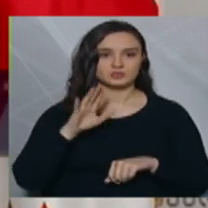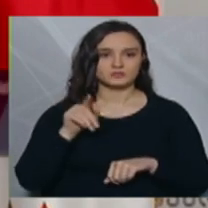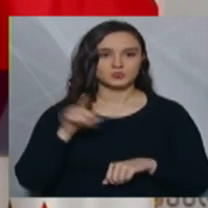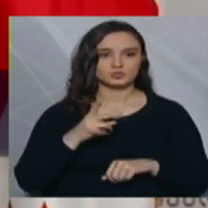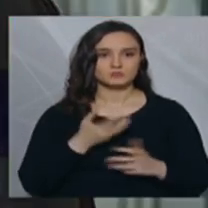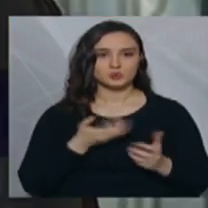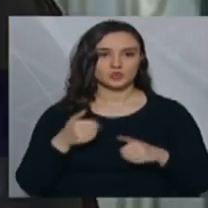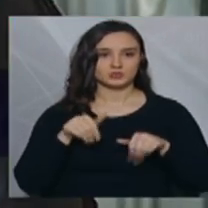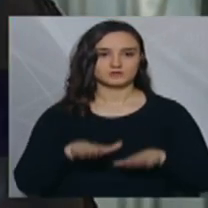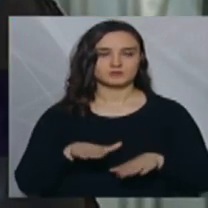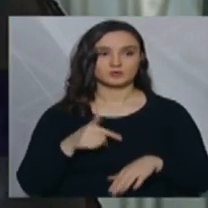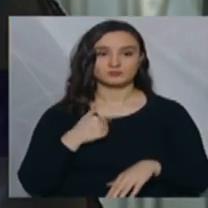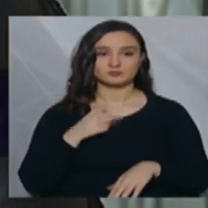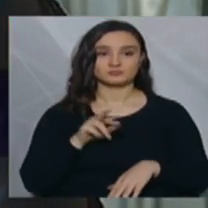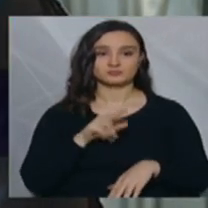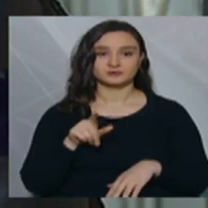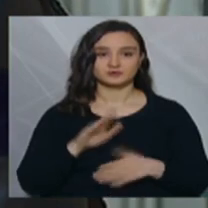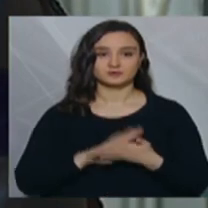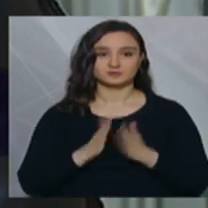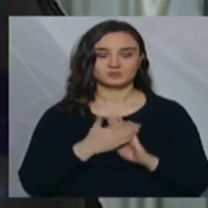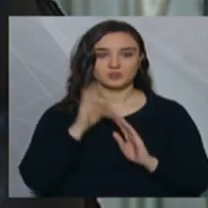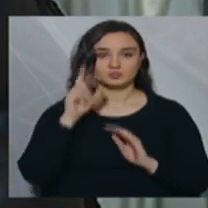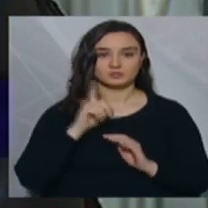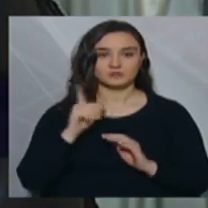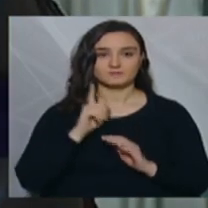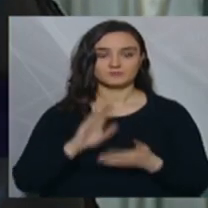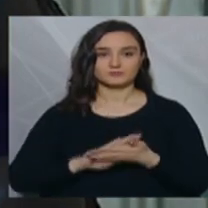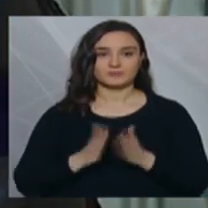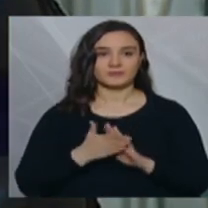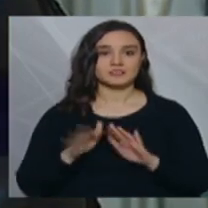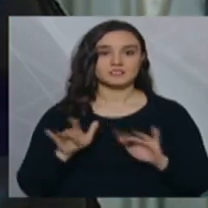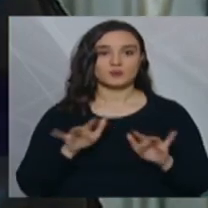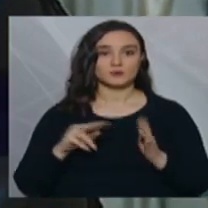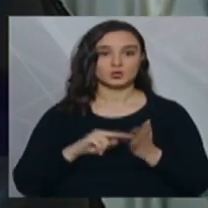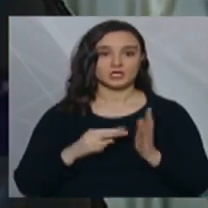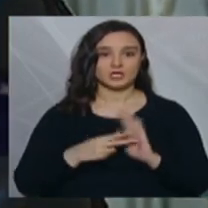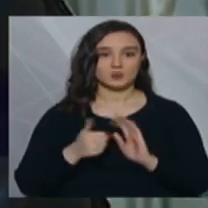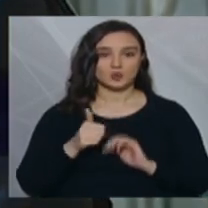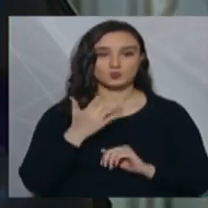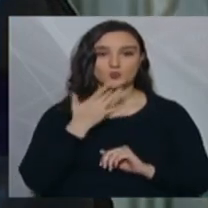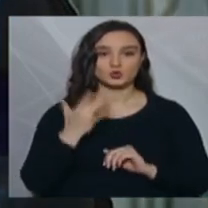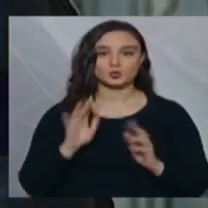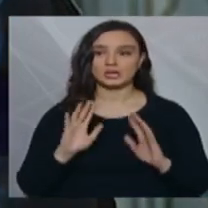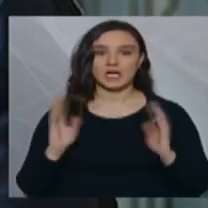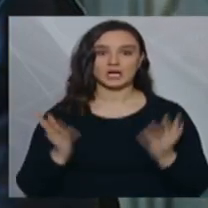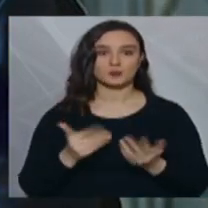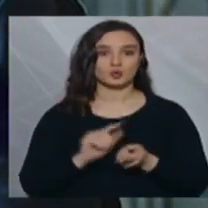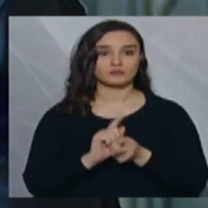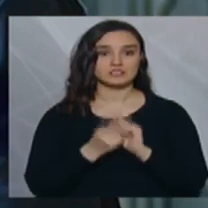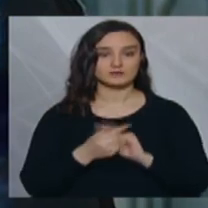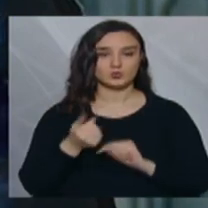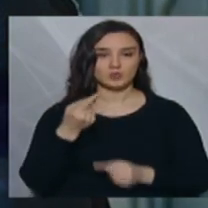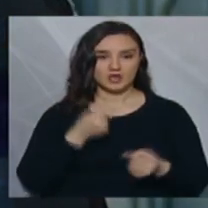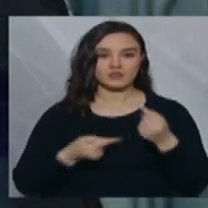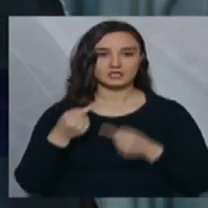მიიღოს ეს გადაწყვეტილება. ჩვენ თუ შევთანხმდებით ხელისუფლებასთან სამოქმედო გეგმაზე, სწორედ როგორ ცვლით პოლიტიკურ გარემოს ქვეყანაში და როგორ